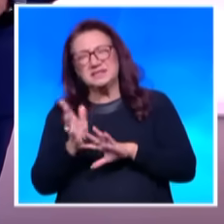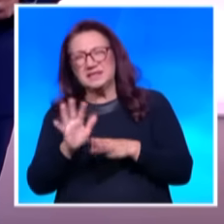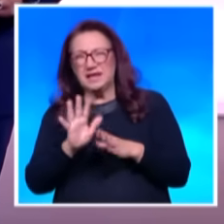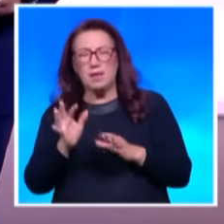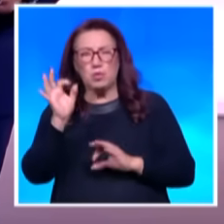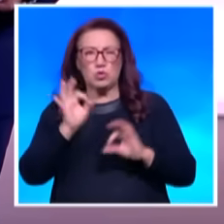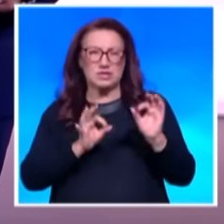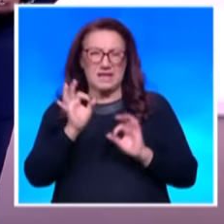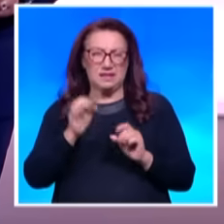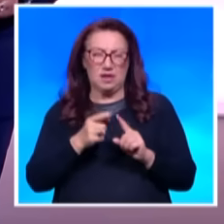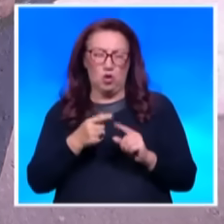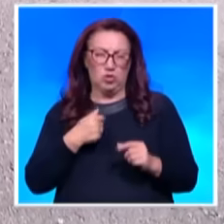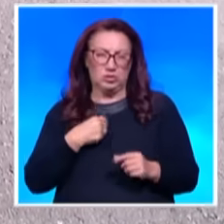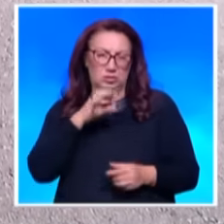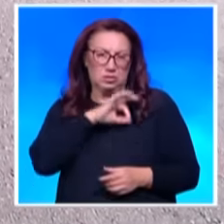от разходите ни.